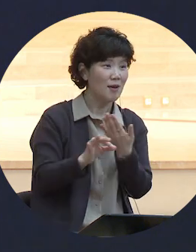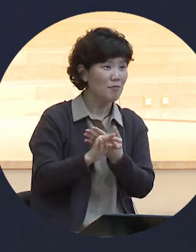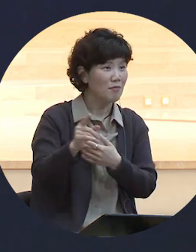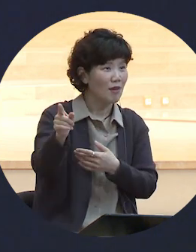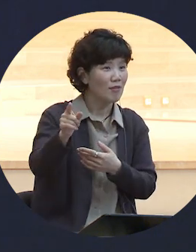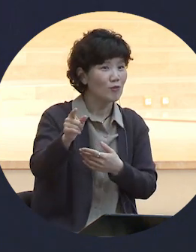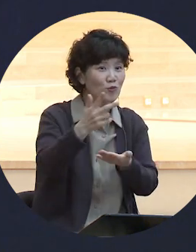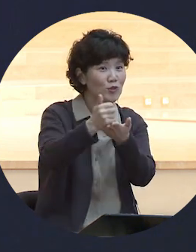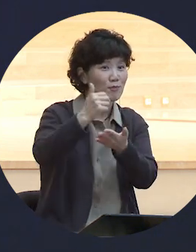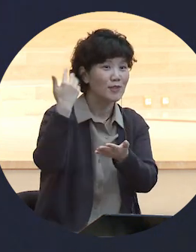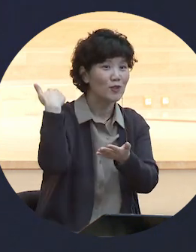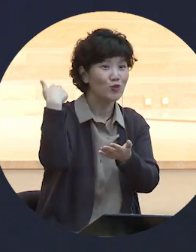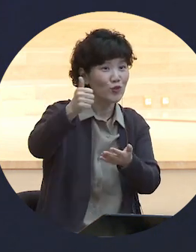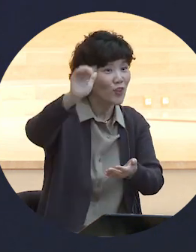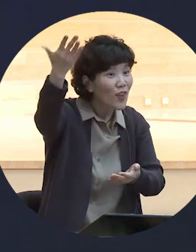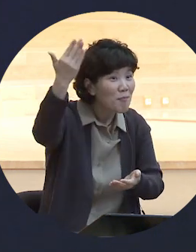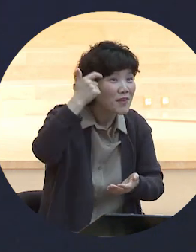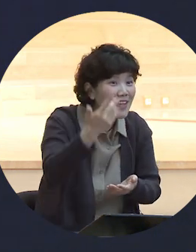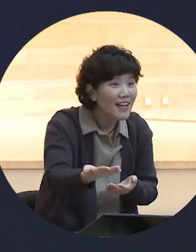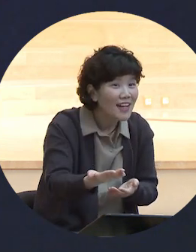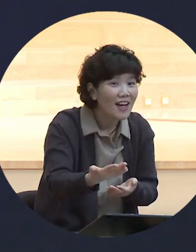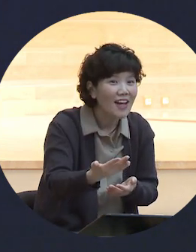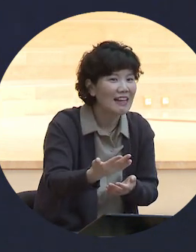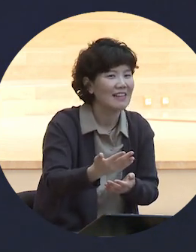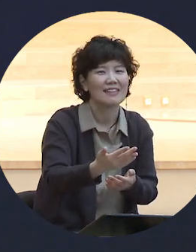되십니까? 천만에.